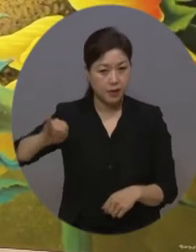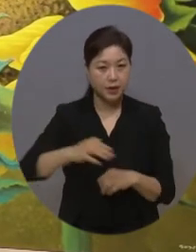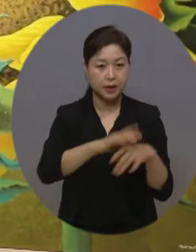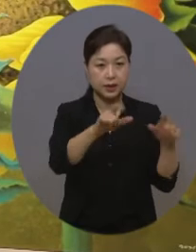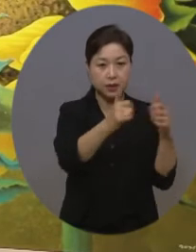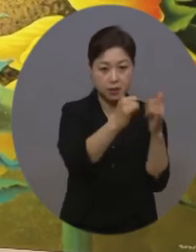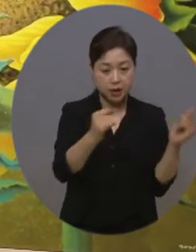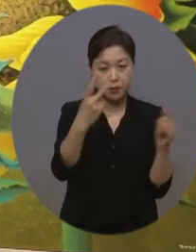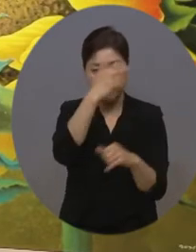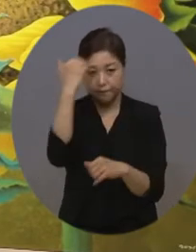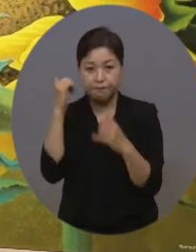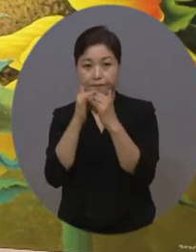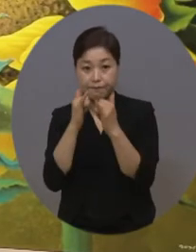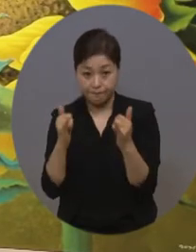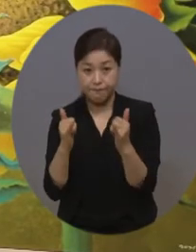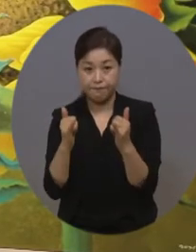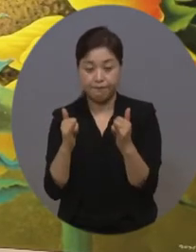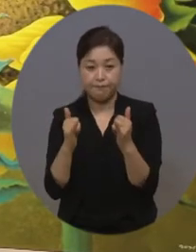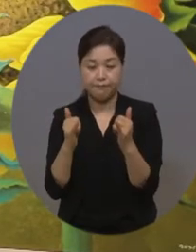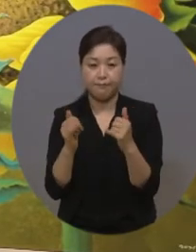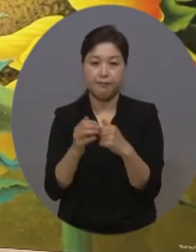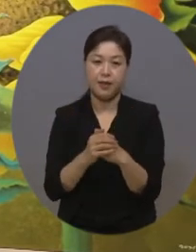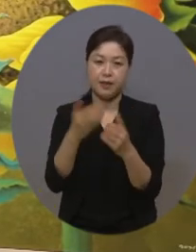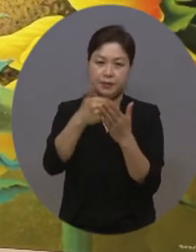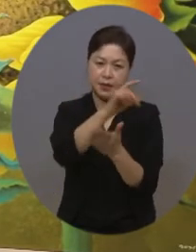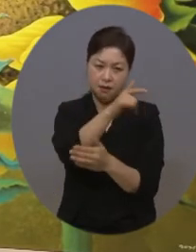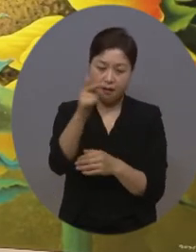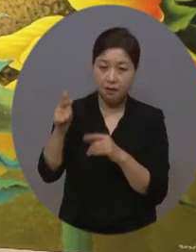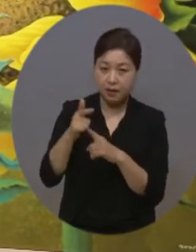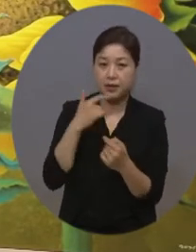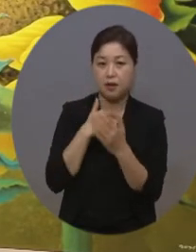지역민과 관람객들에게 폭넓은 작품 세계를